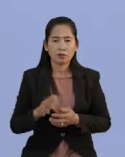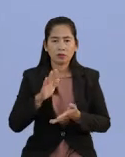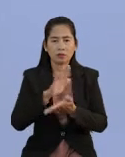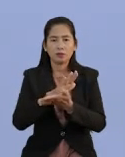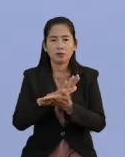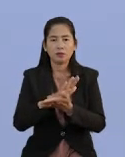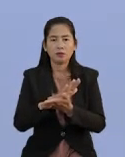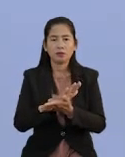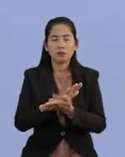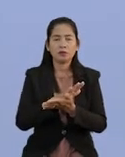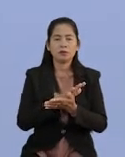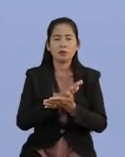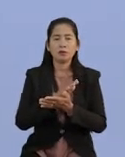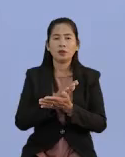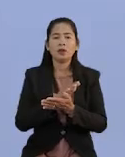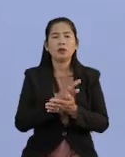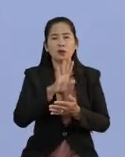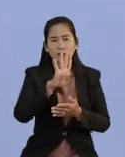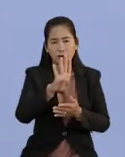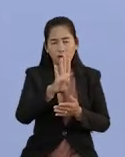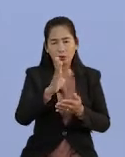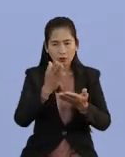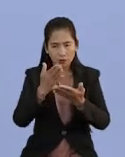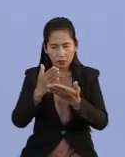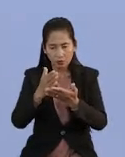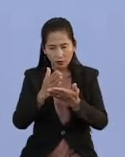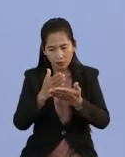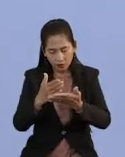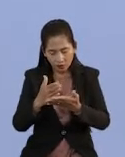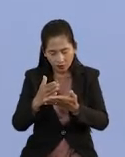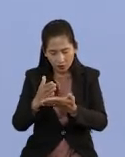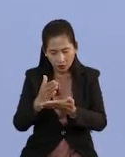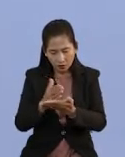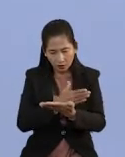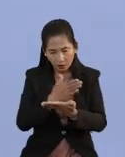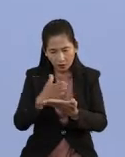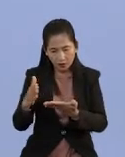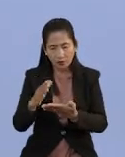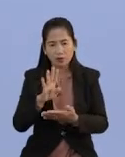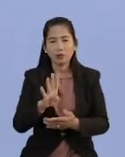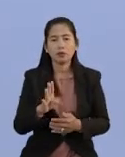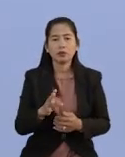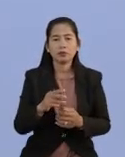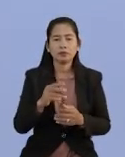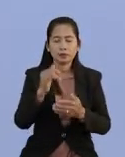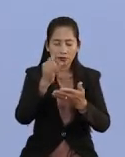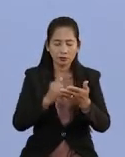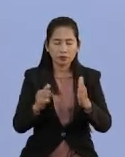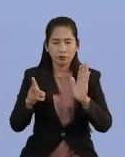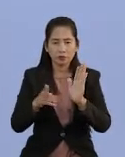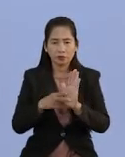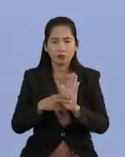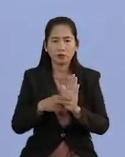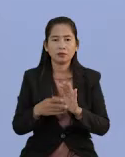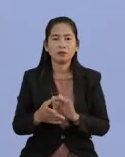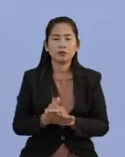đấy nâng chân tay chia buôn chậm này nhà kêu nâng cu ở con mơ khơi nhỏ chậm bác